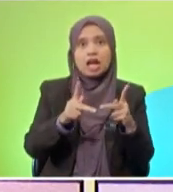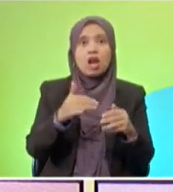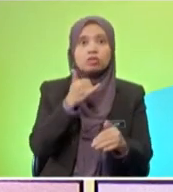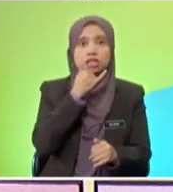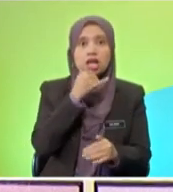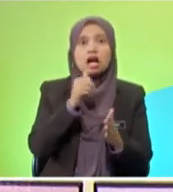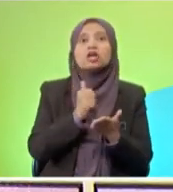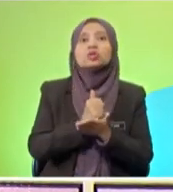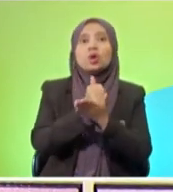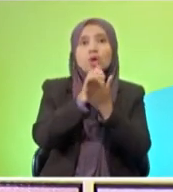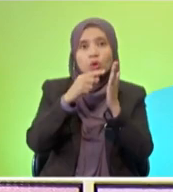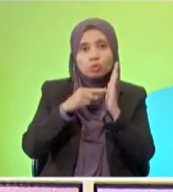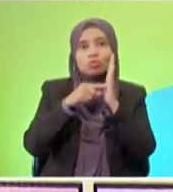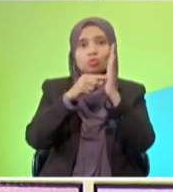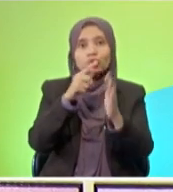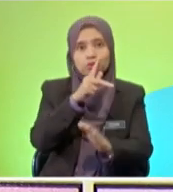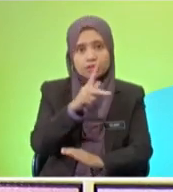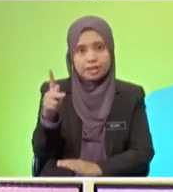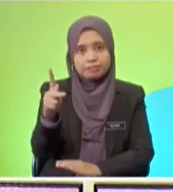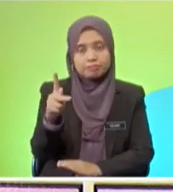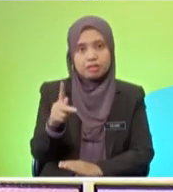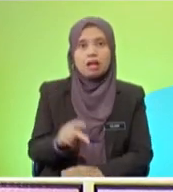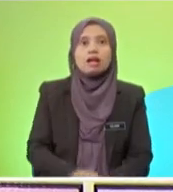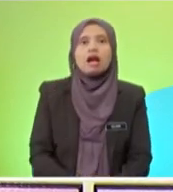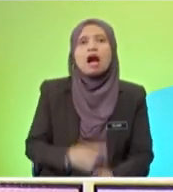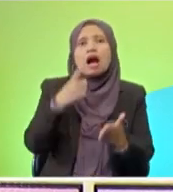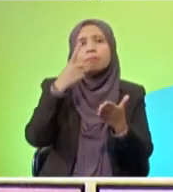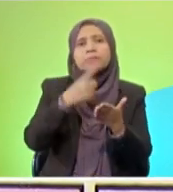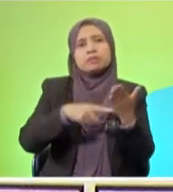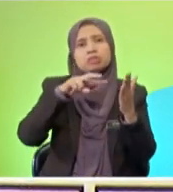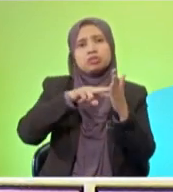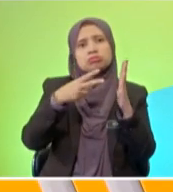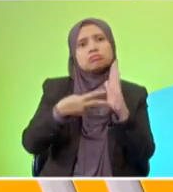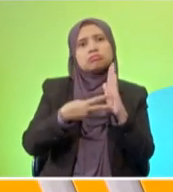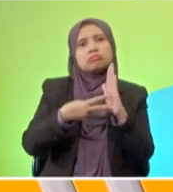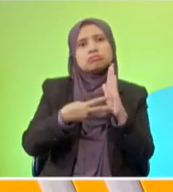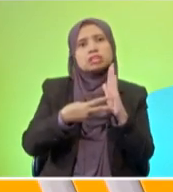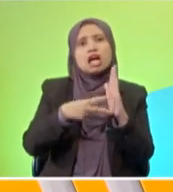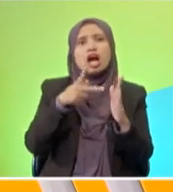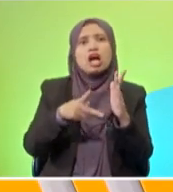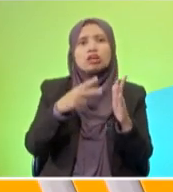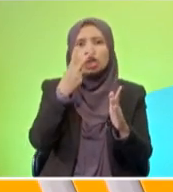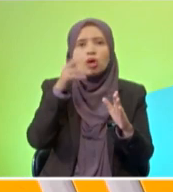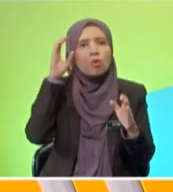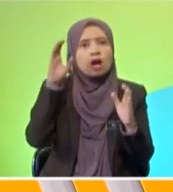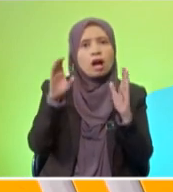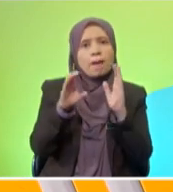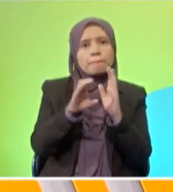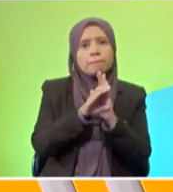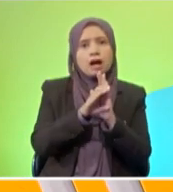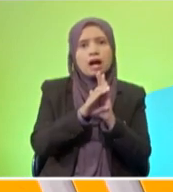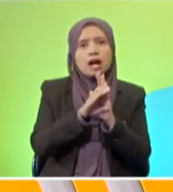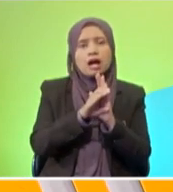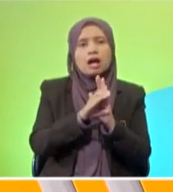itu rangkap pantau yang diberi Oke tapi maksudnya Apa maksudnya Rina gambarnya pula gambar Guru sedang